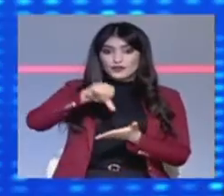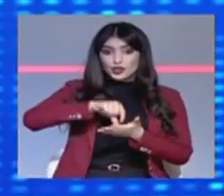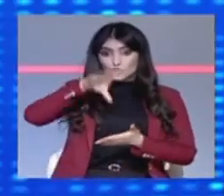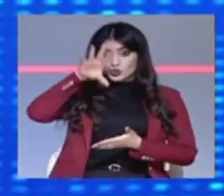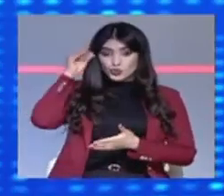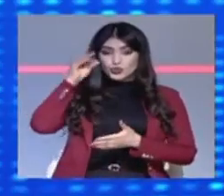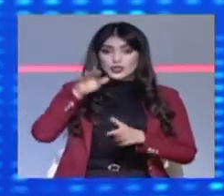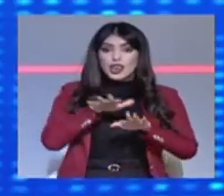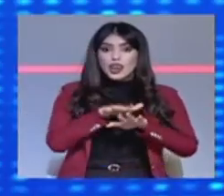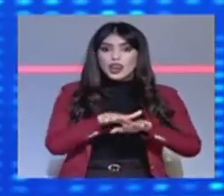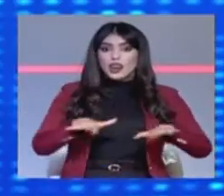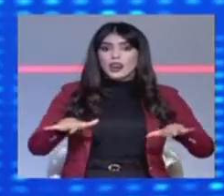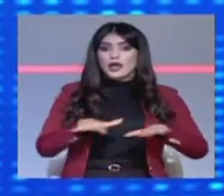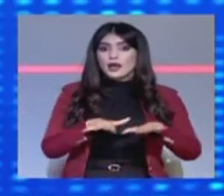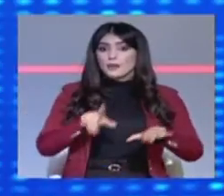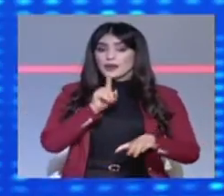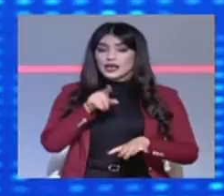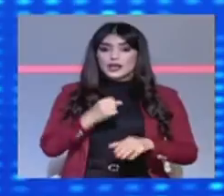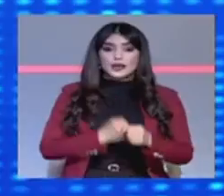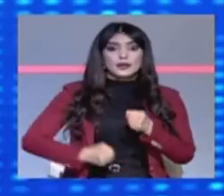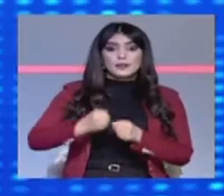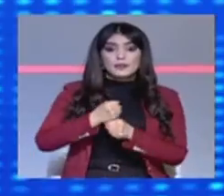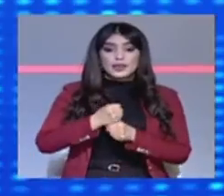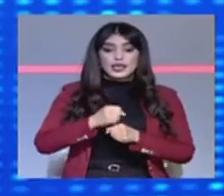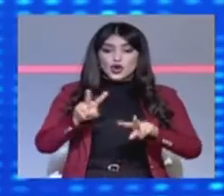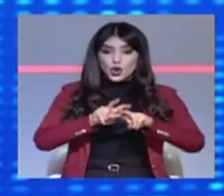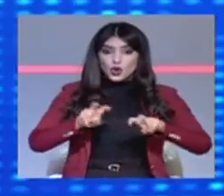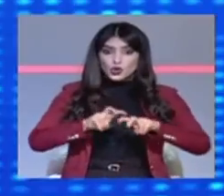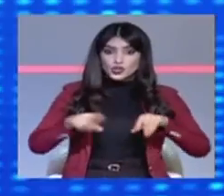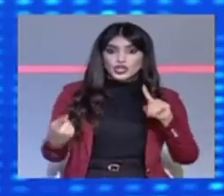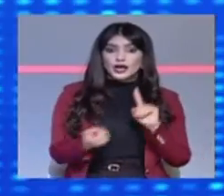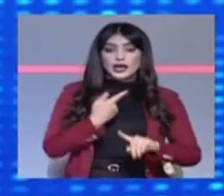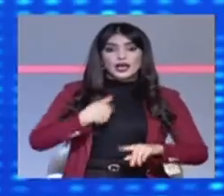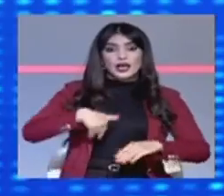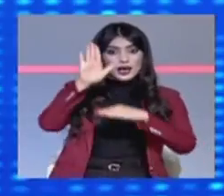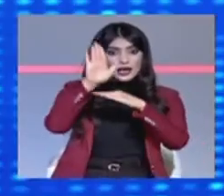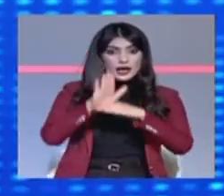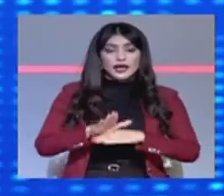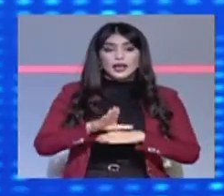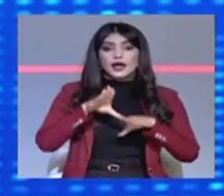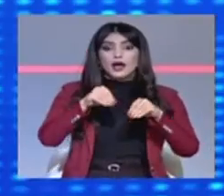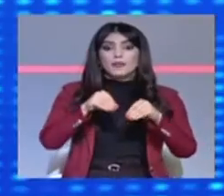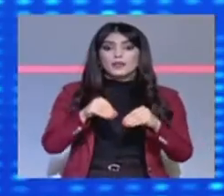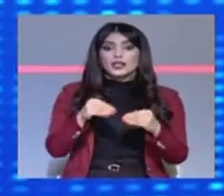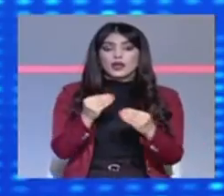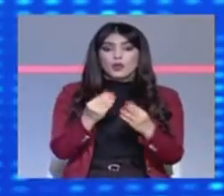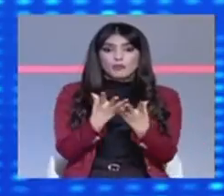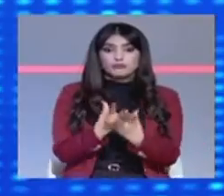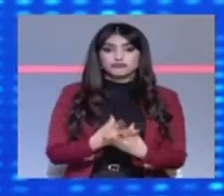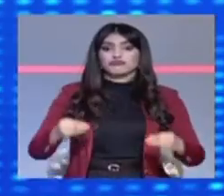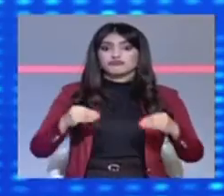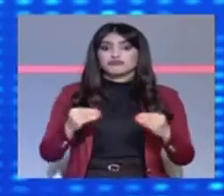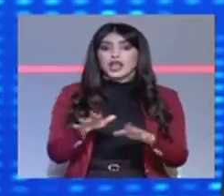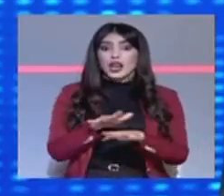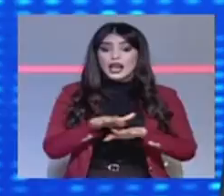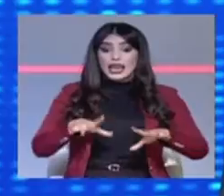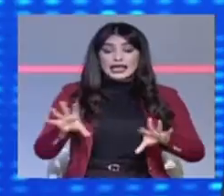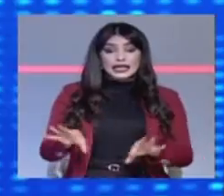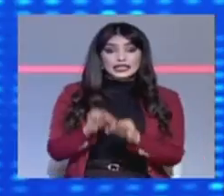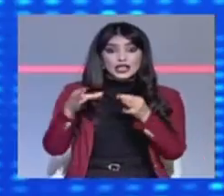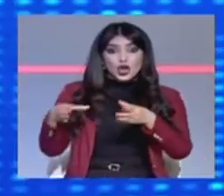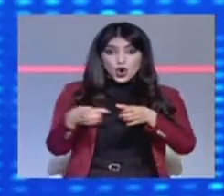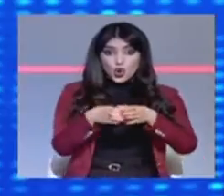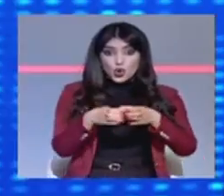بتونس العاصمه لانجاز دراسه خاصه بمشروع حمايه المنطقه من الانصراف البحري اكتشف فريق من